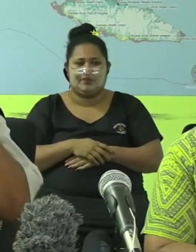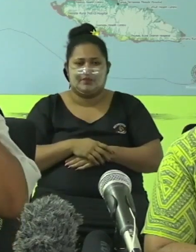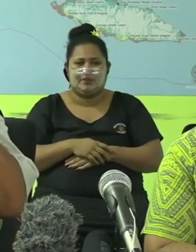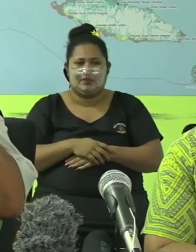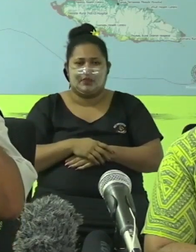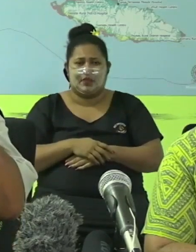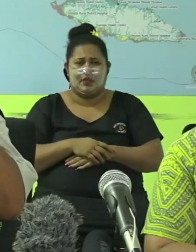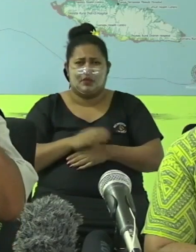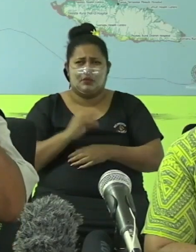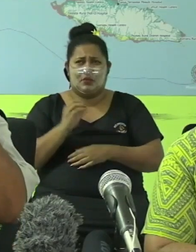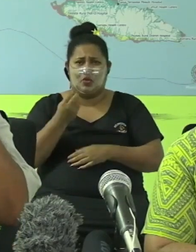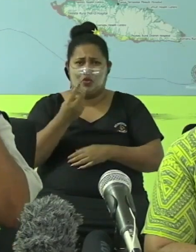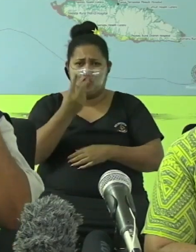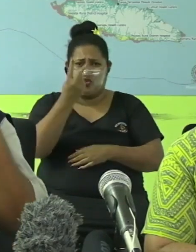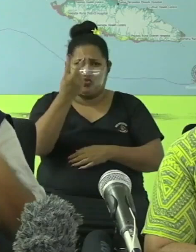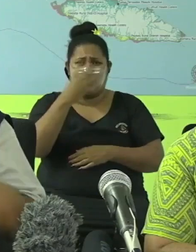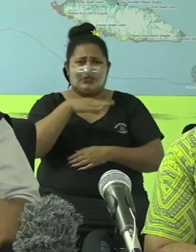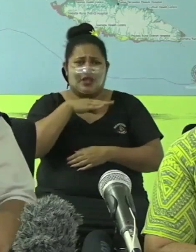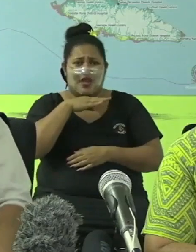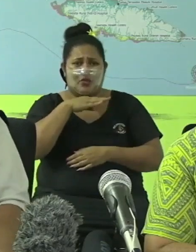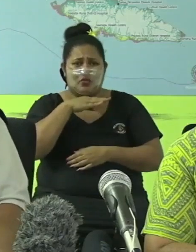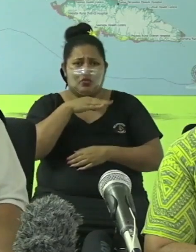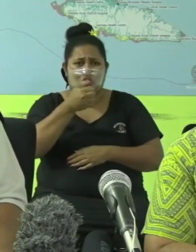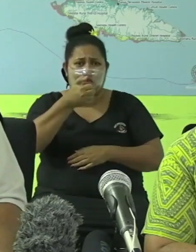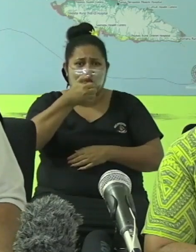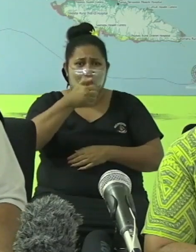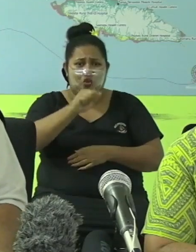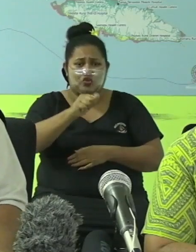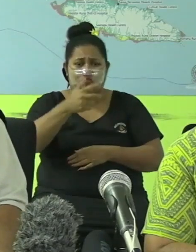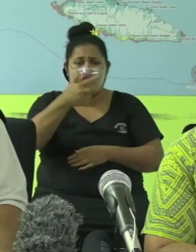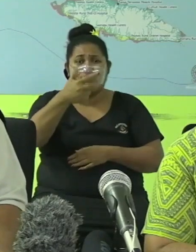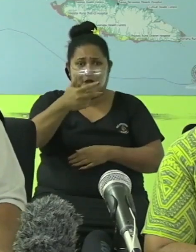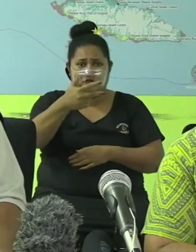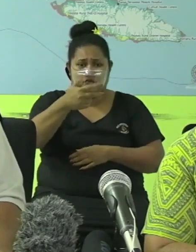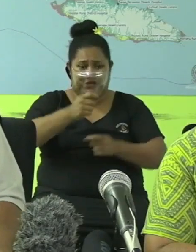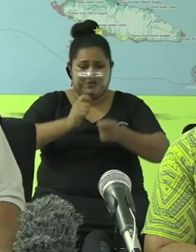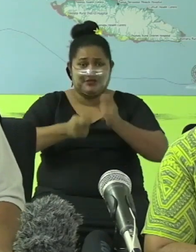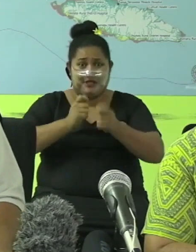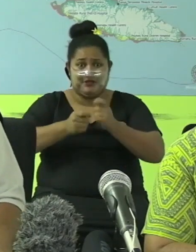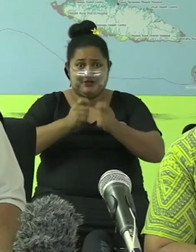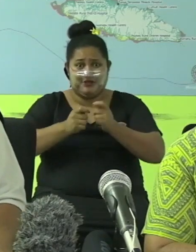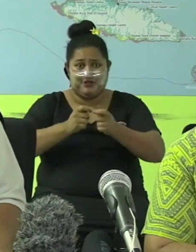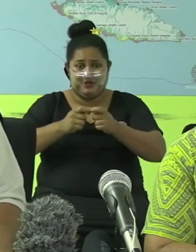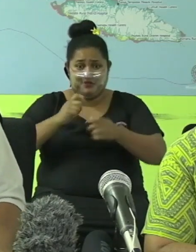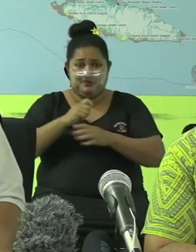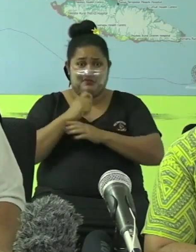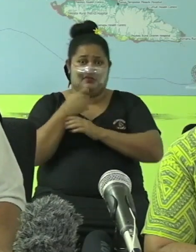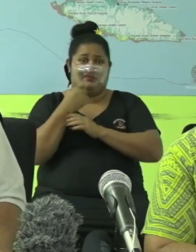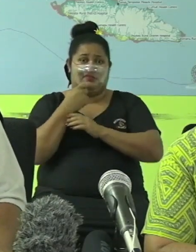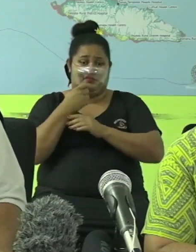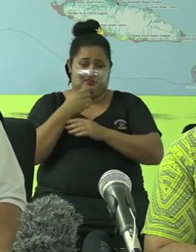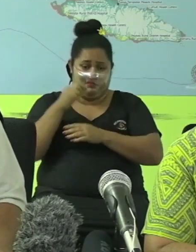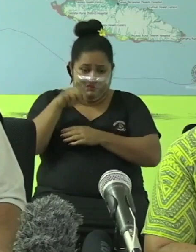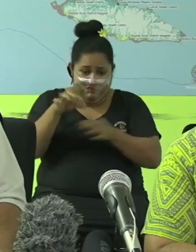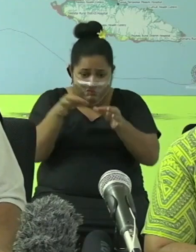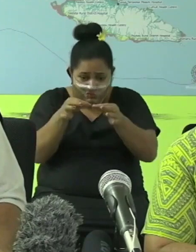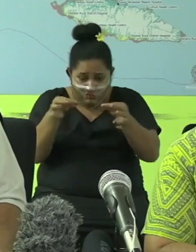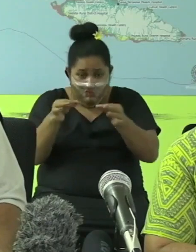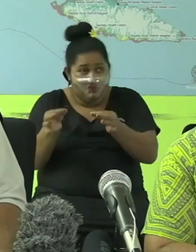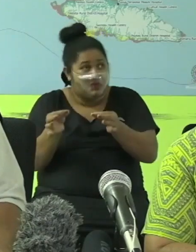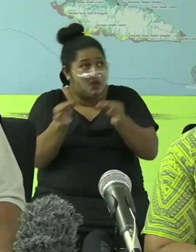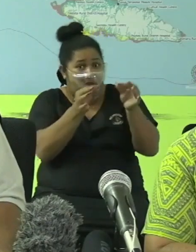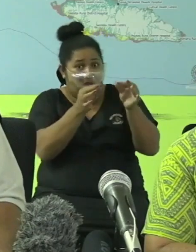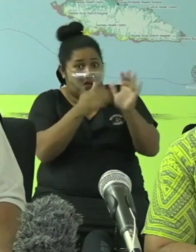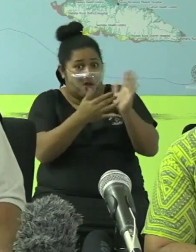e lua se lau lua sefulu valu nea o whai o kako test sa tau whai nei ia le lau a mata ona